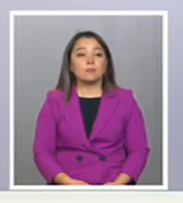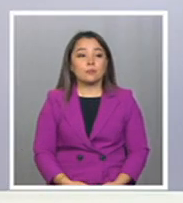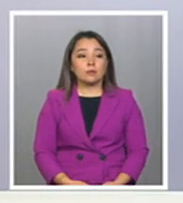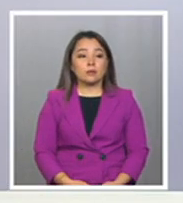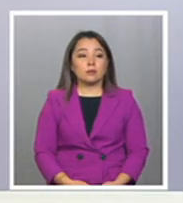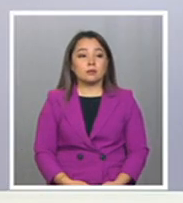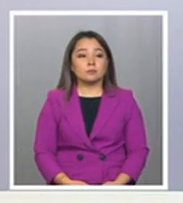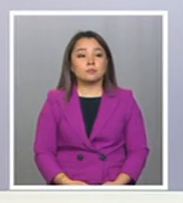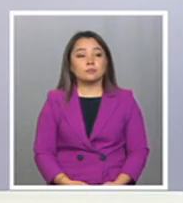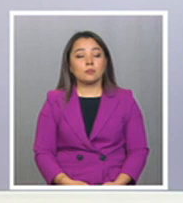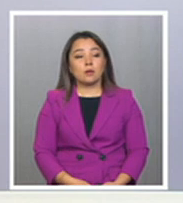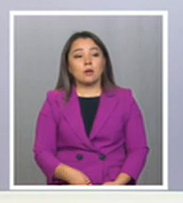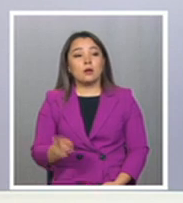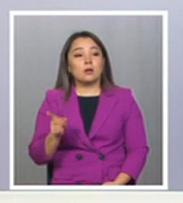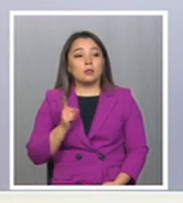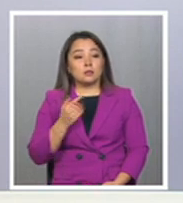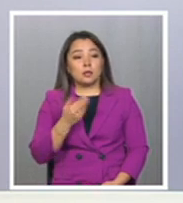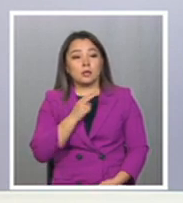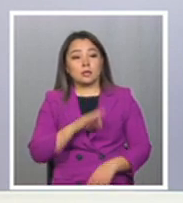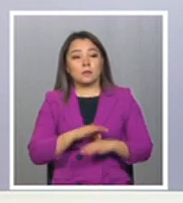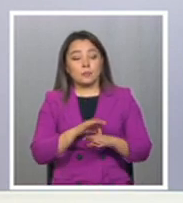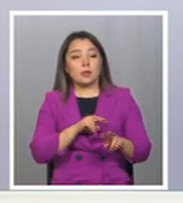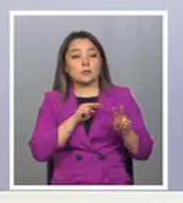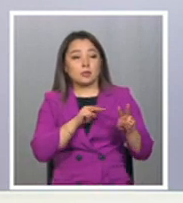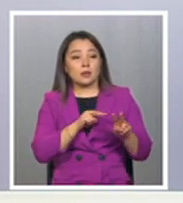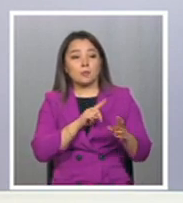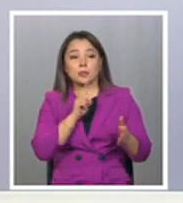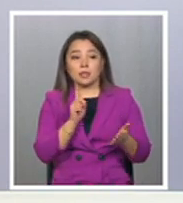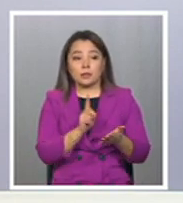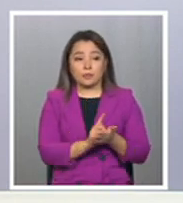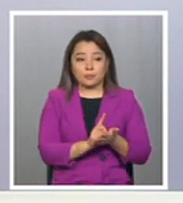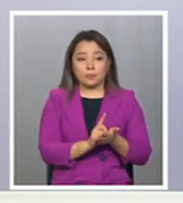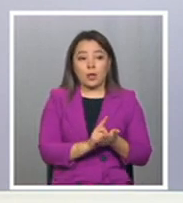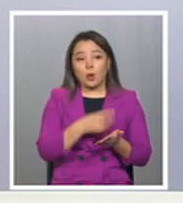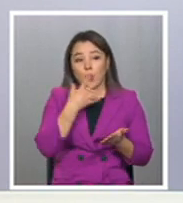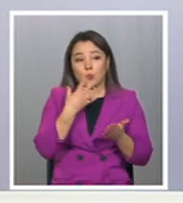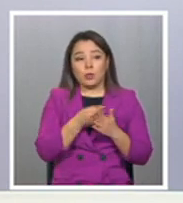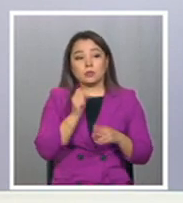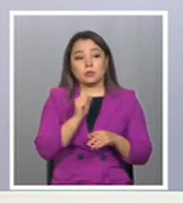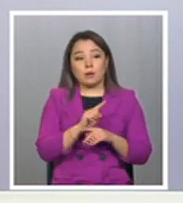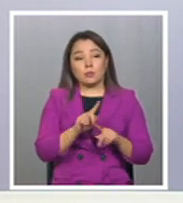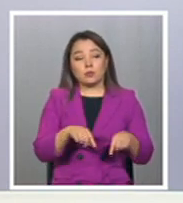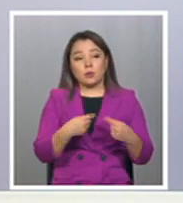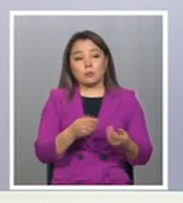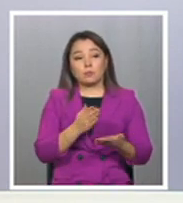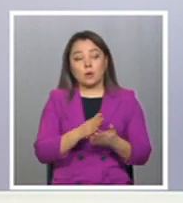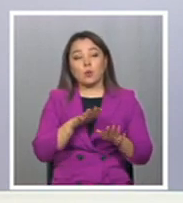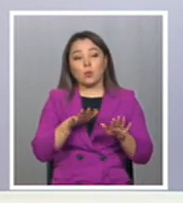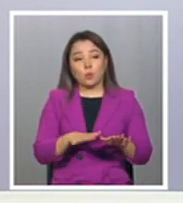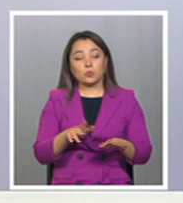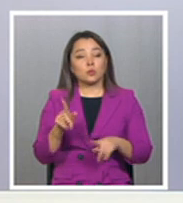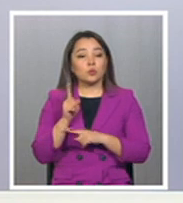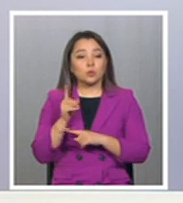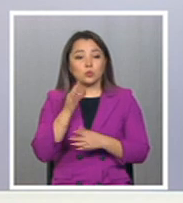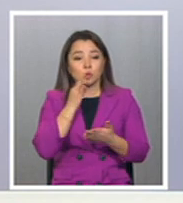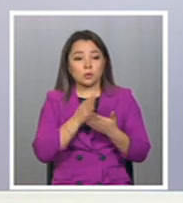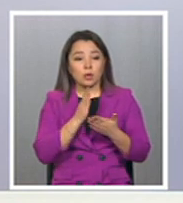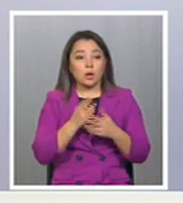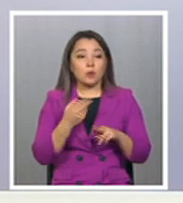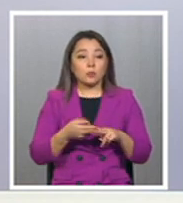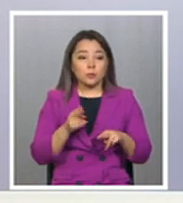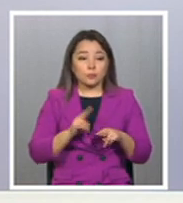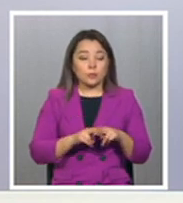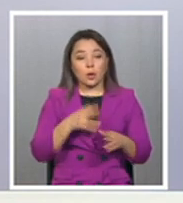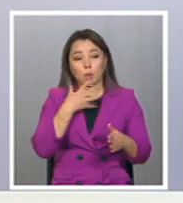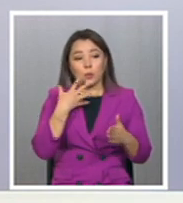танысайық. Қарауылдық қызметті атқаратын сақшының міндеті өзіне тапсырылған орынды күзету. Ол